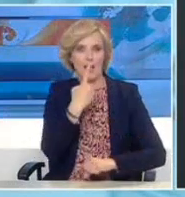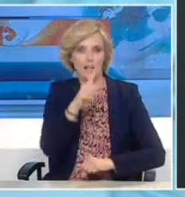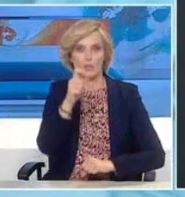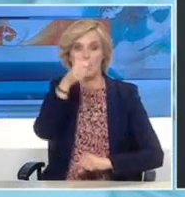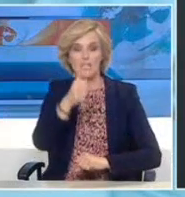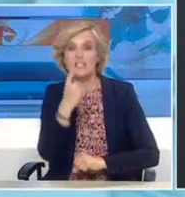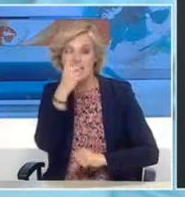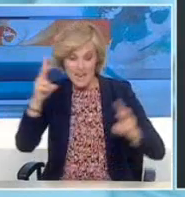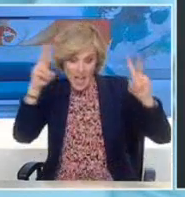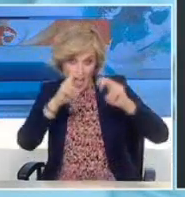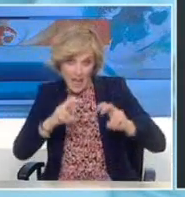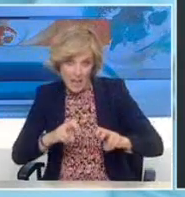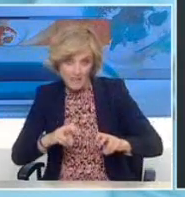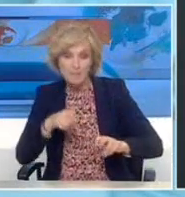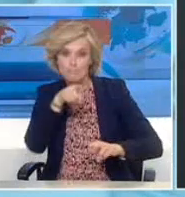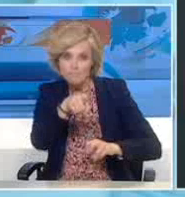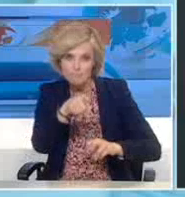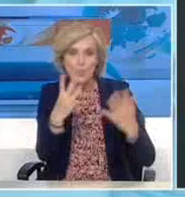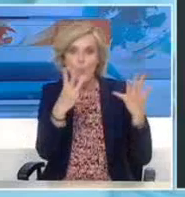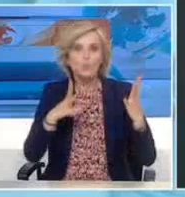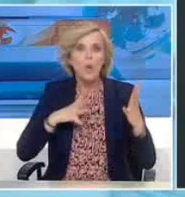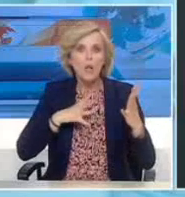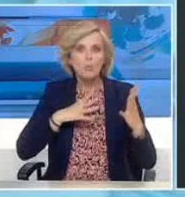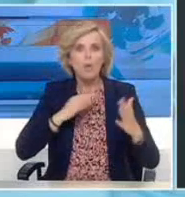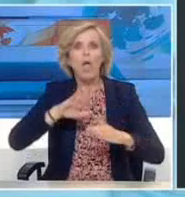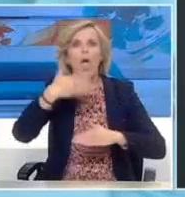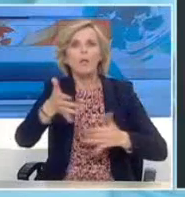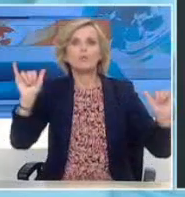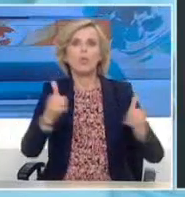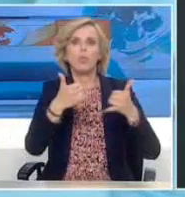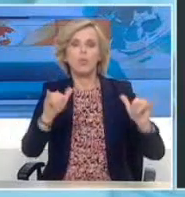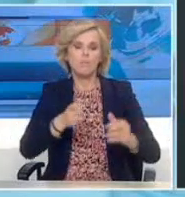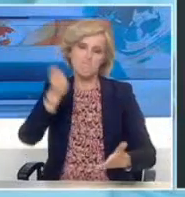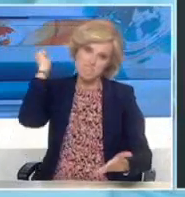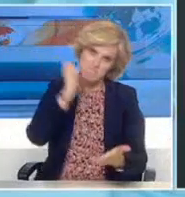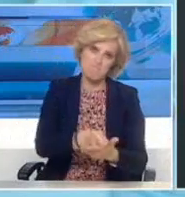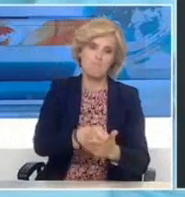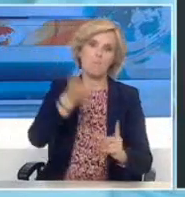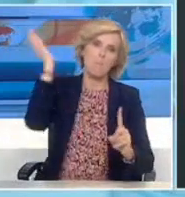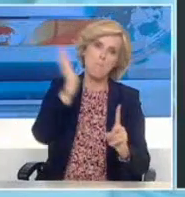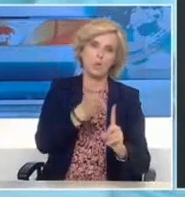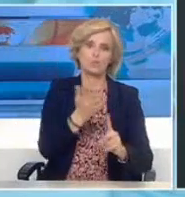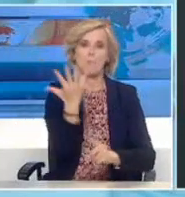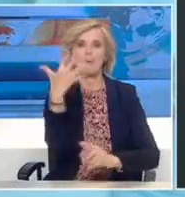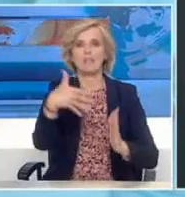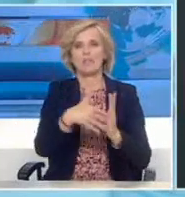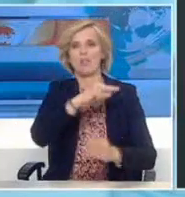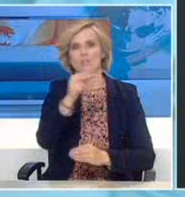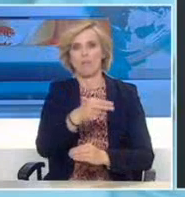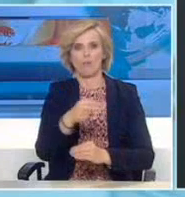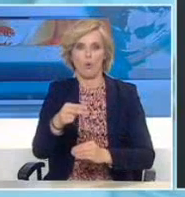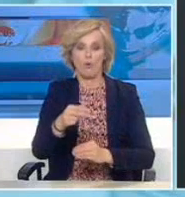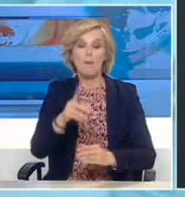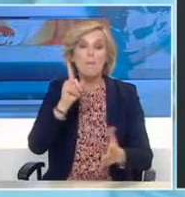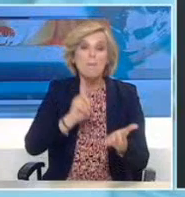επικράτεια, 8 βρέθηκαν εκτός του σπιτιού και τους επιβλήθηκαν τα προβλεπόμενα πρόστιμα των 5.000 ευρώ και ασκήθηκαν οι ποινικές διώξεις.